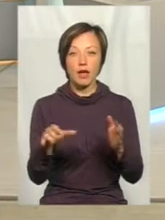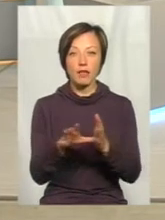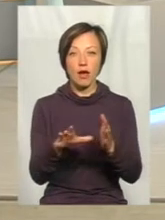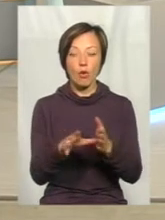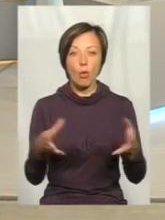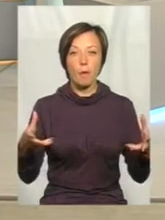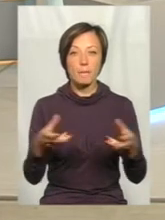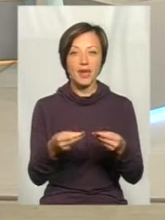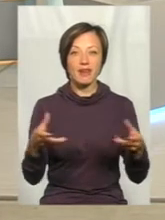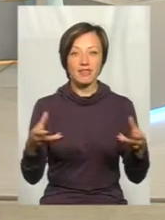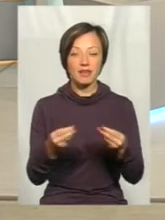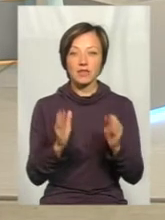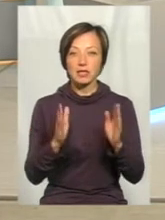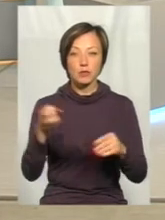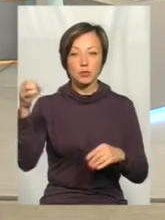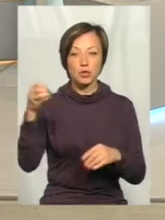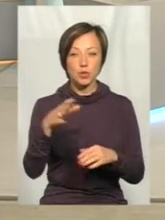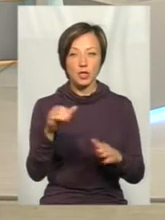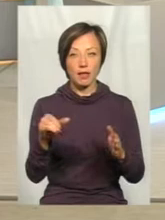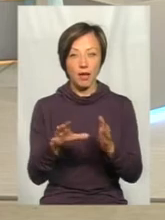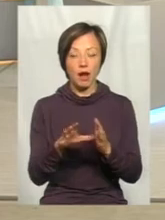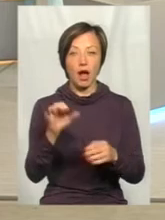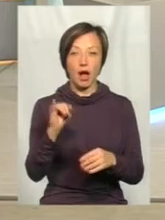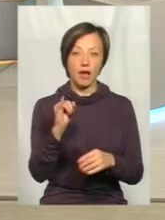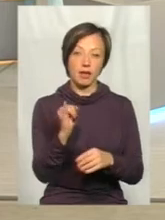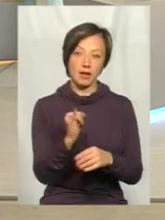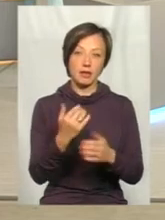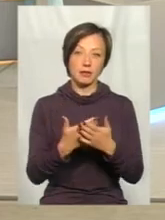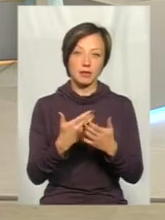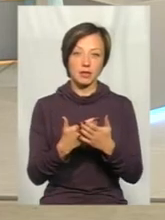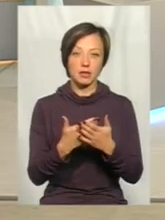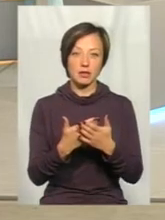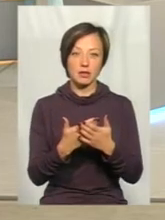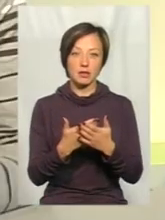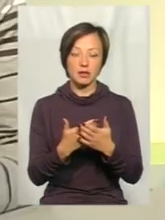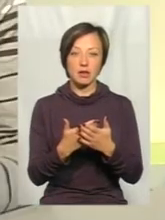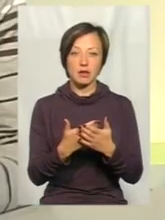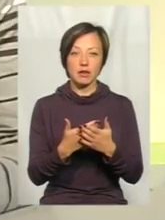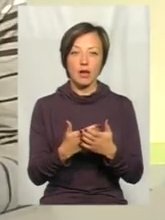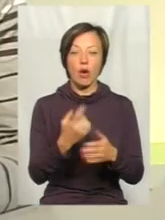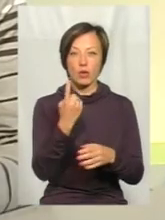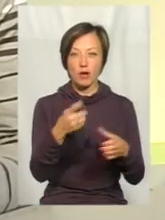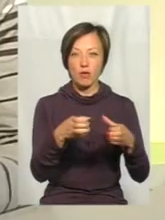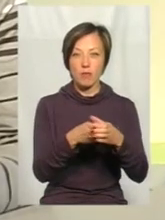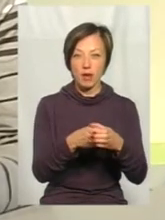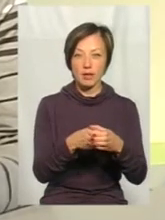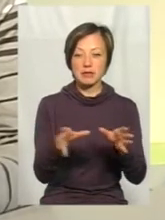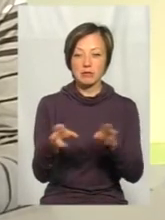енергокооператив не тільки по сонячній енергії, а в Бразильській громаді спільно з громадською організацією «Екоклуб» будемо